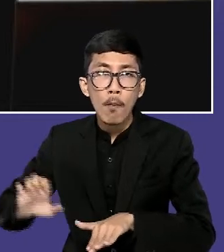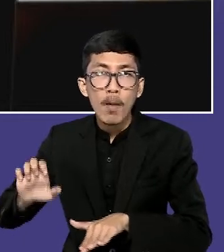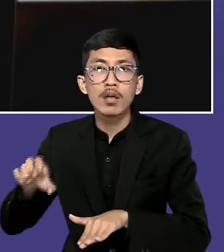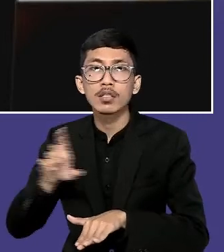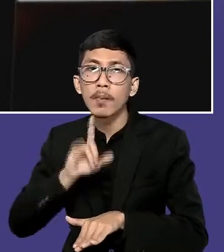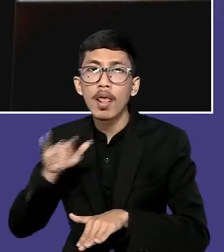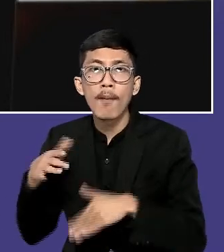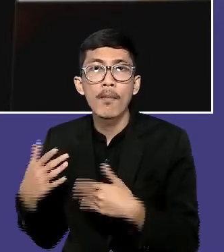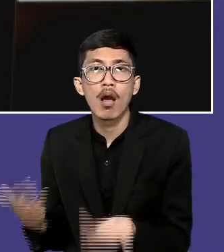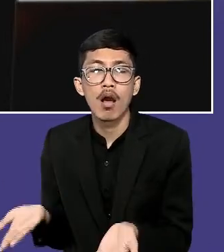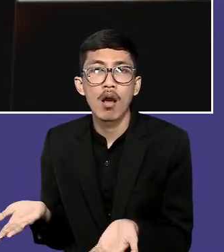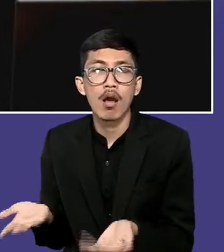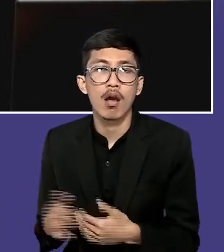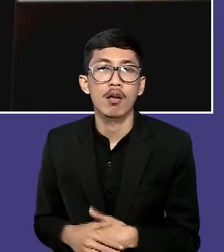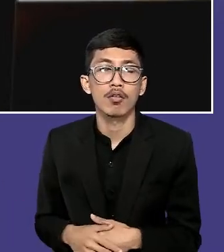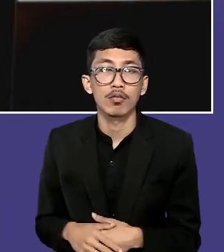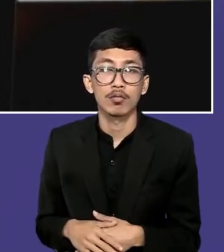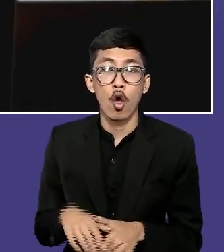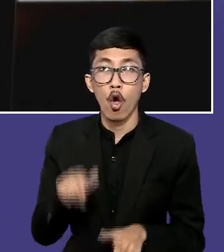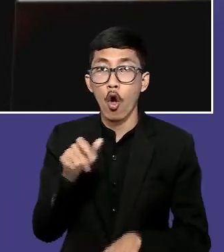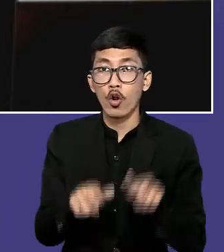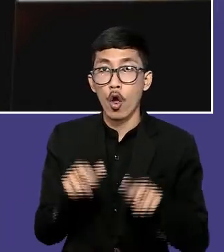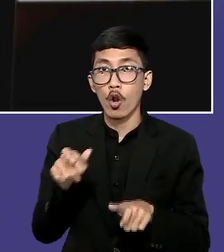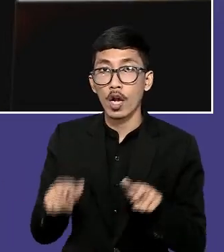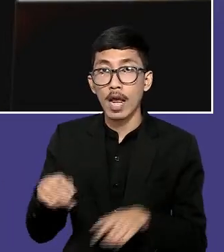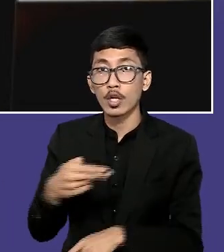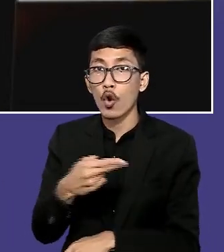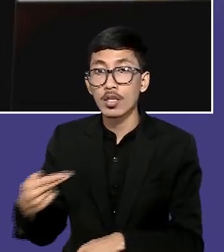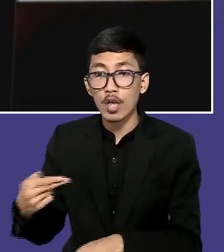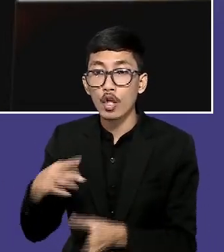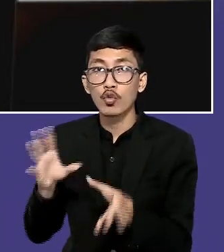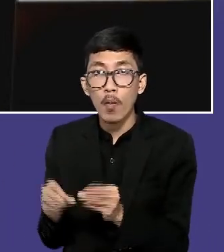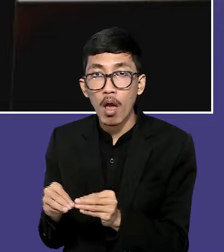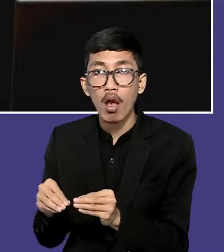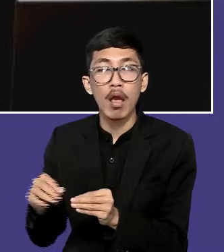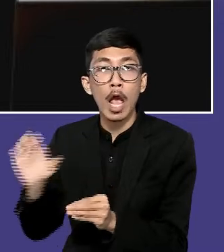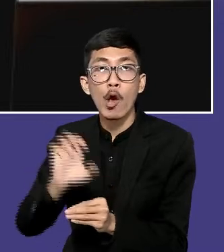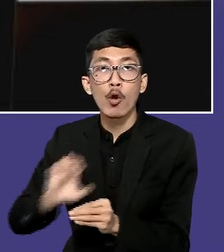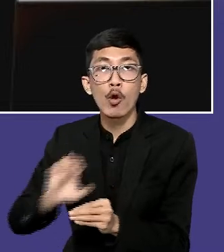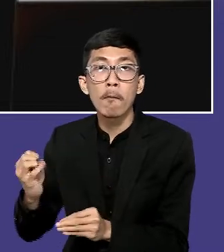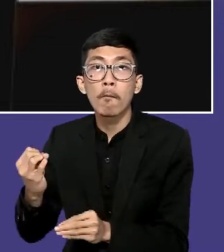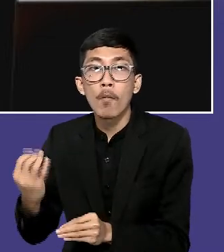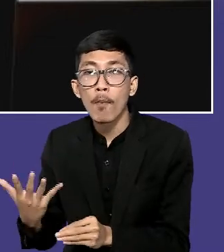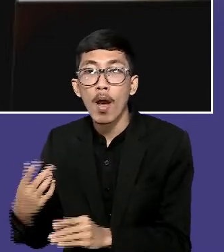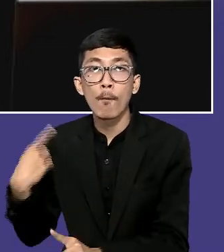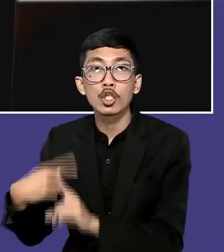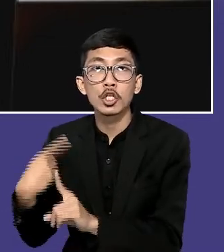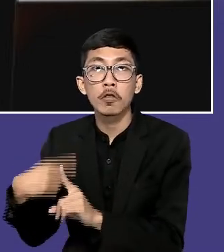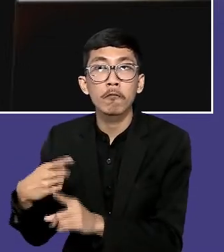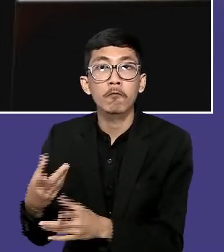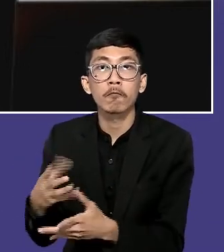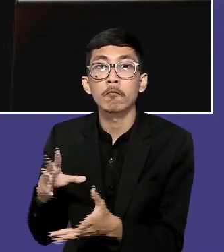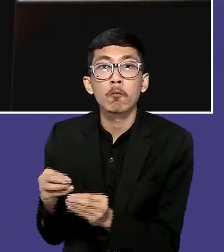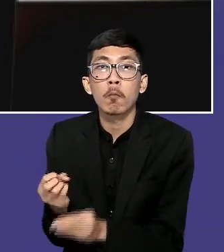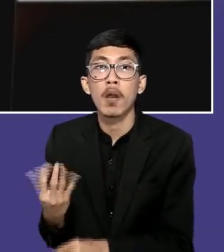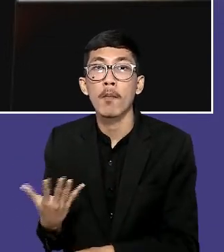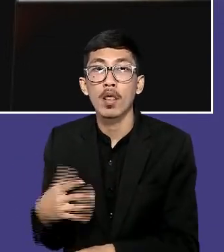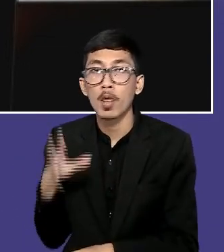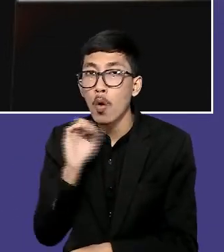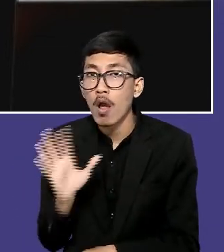Berapa banyak single warga kita di sana dan seperti apa penanganan terhadap WNI di sana Jika terkonfirmasi terpapar